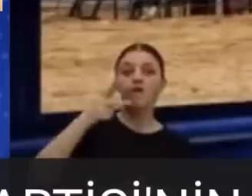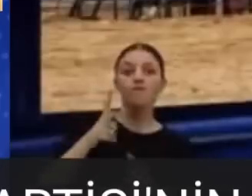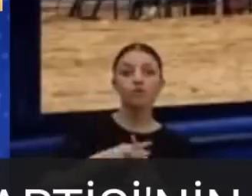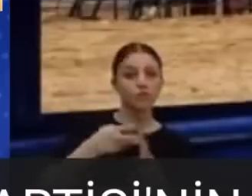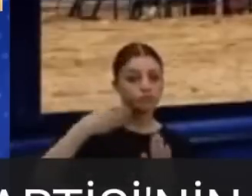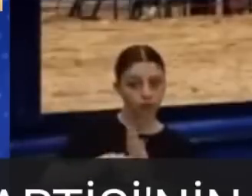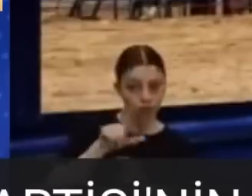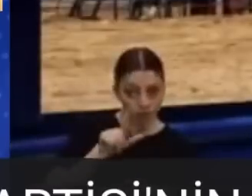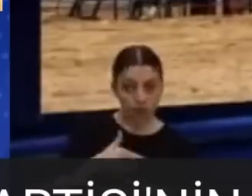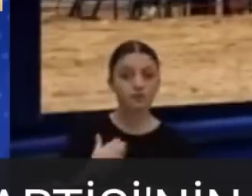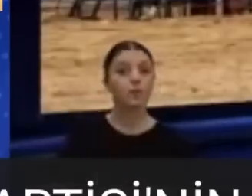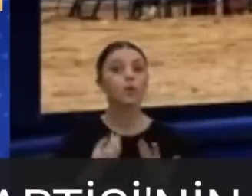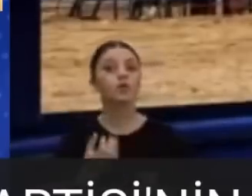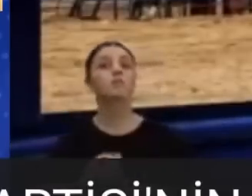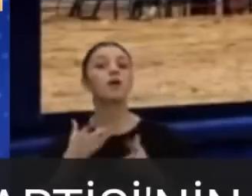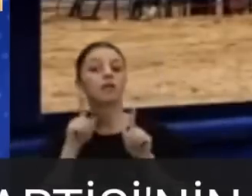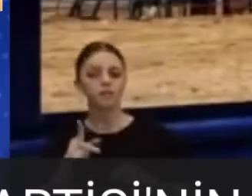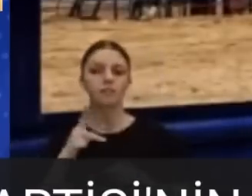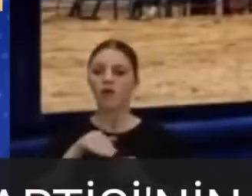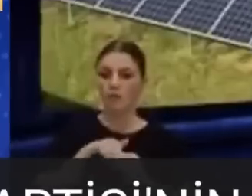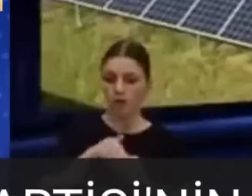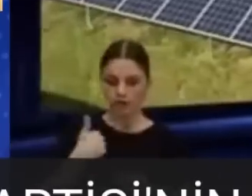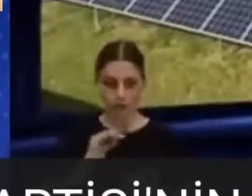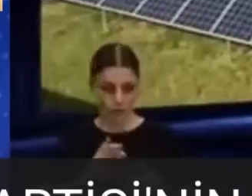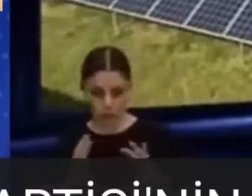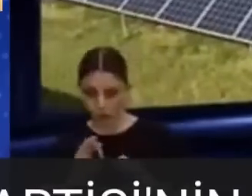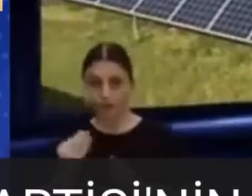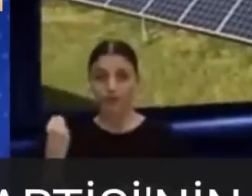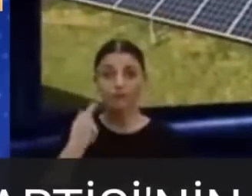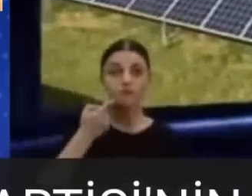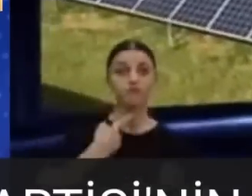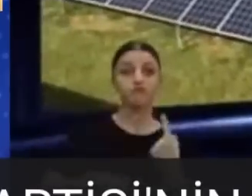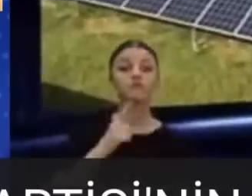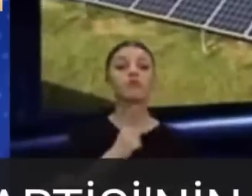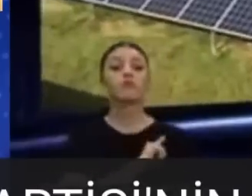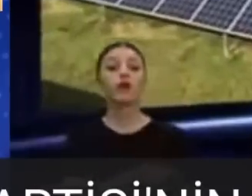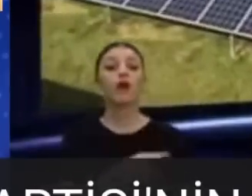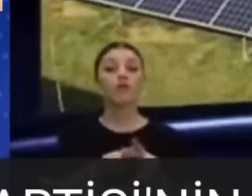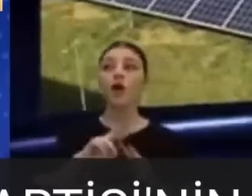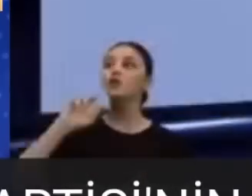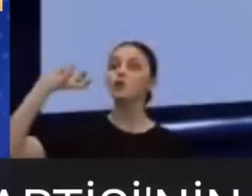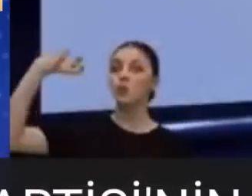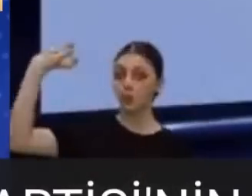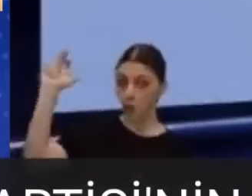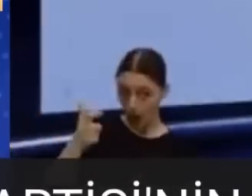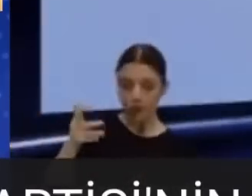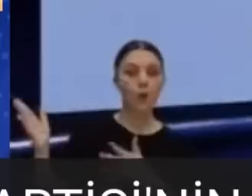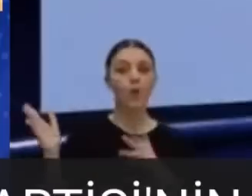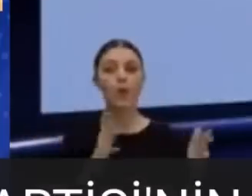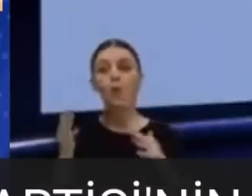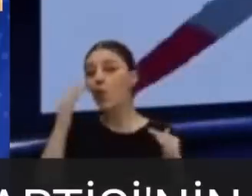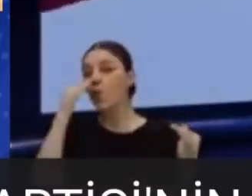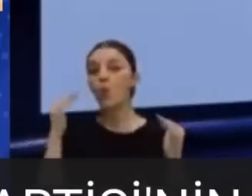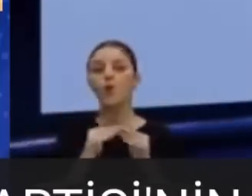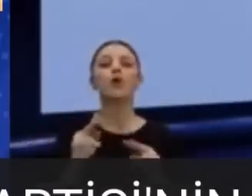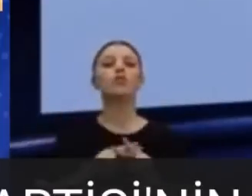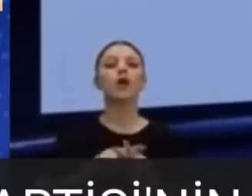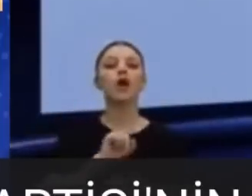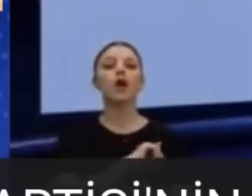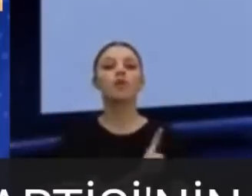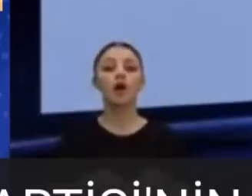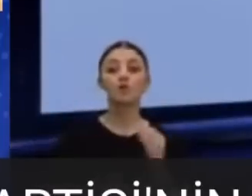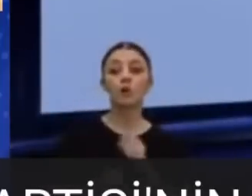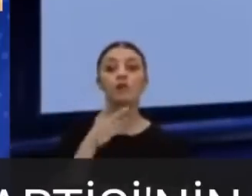arttırmaktan geçiyor Zafer Partisi çözünebiliyor ve yenilenebilir enerji Özellikle de Güneş ve rüzgardan kaynaklı enerji